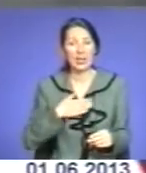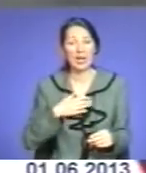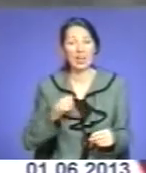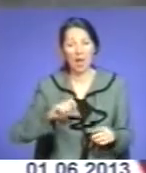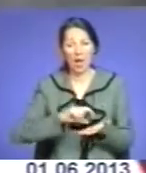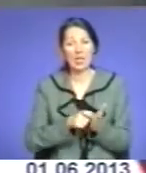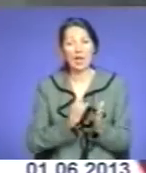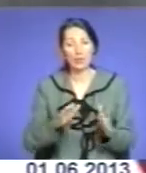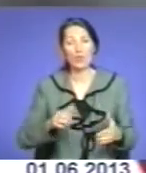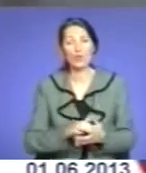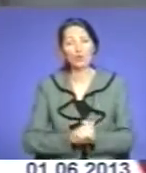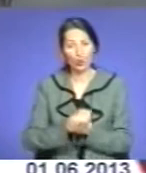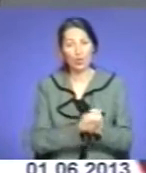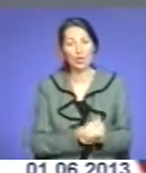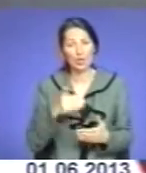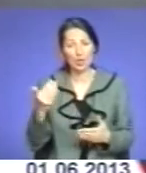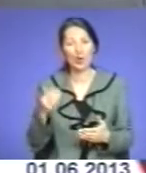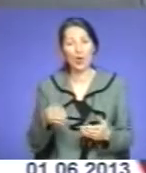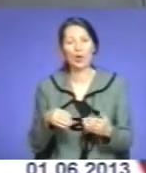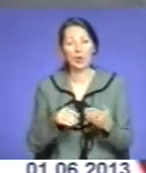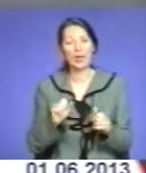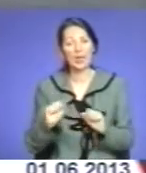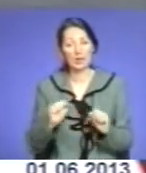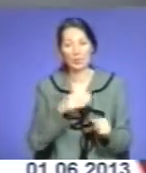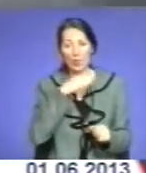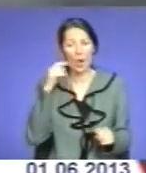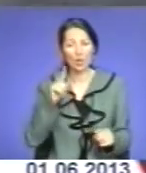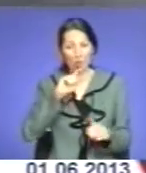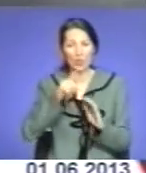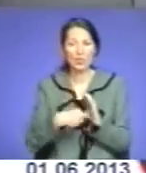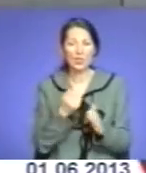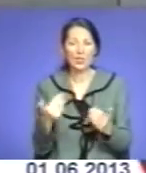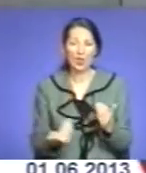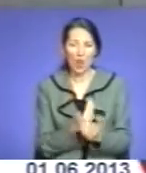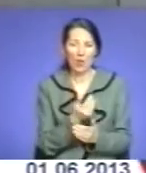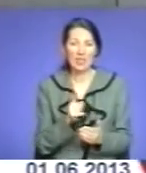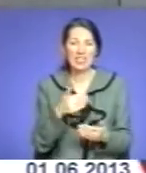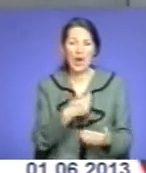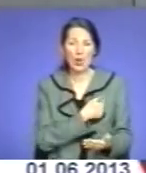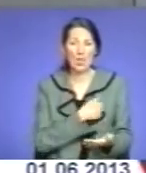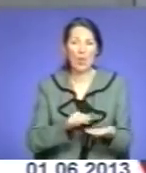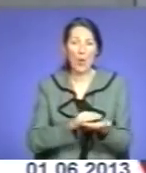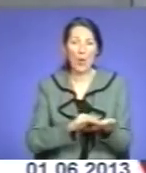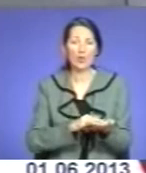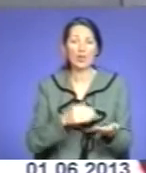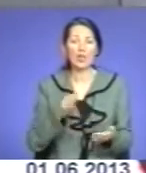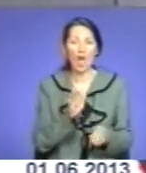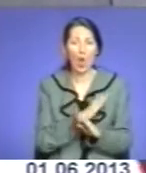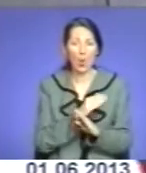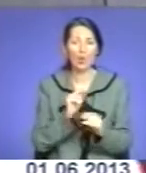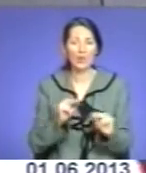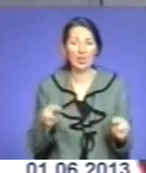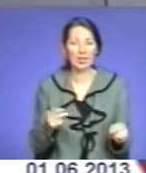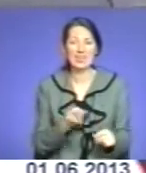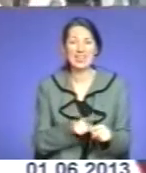дружній під його керівництвом. Багато я чого дізнався нового. А чи хотіли би повторити його долю, також бути вчителем? Це не